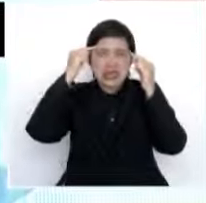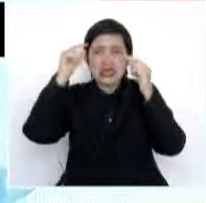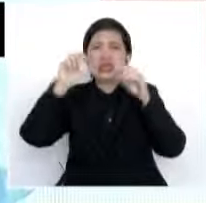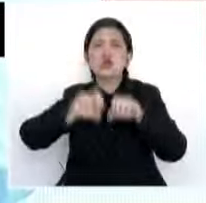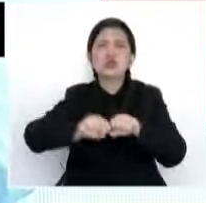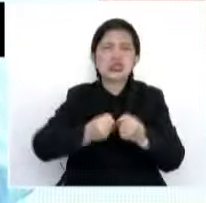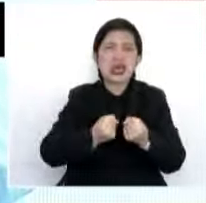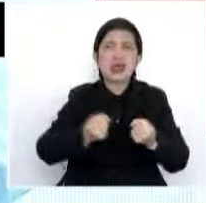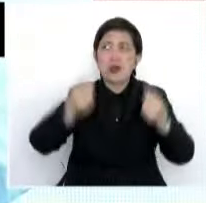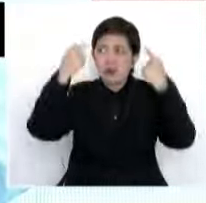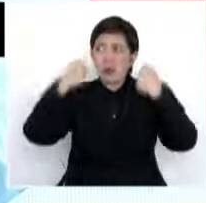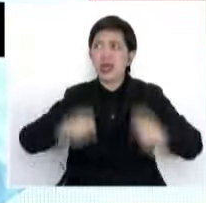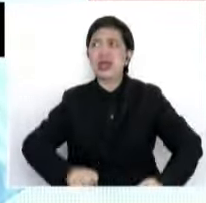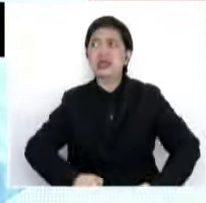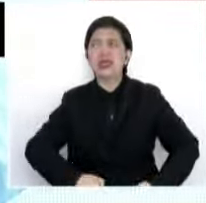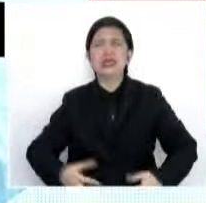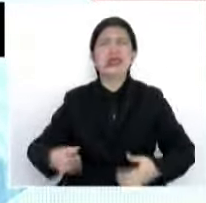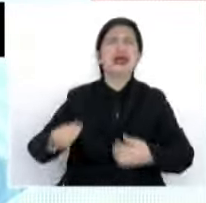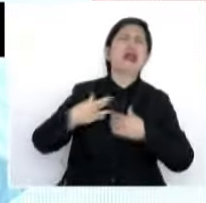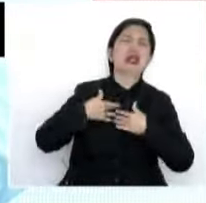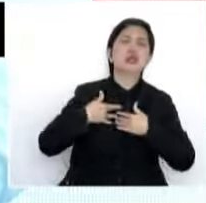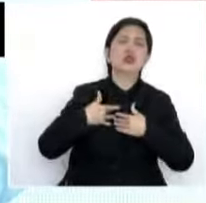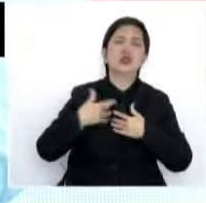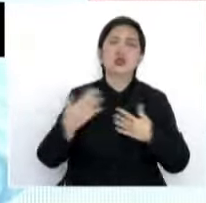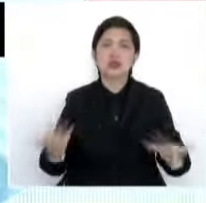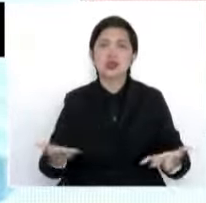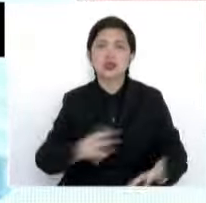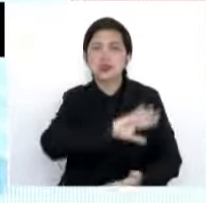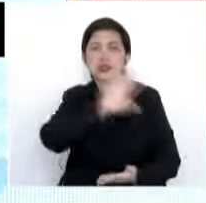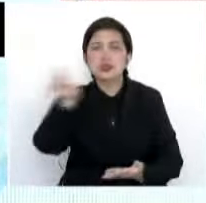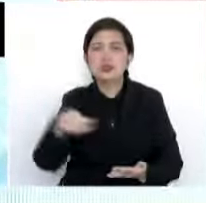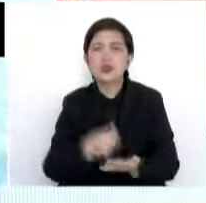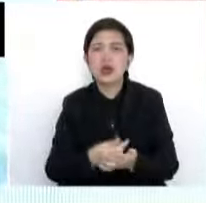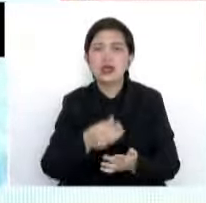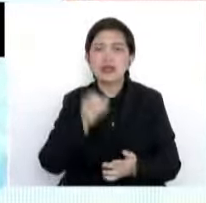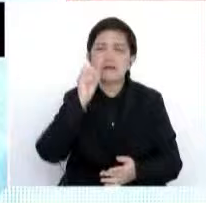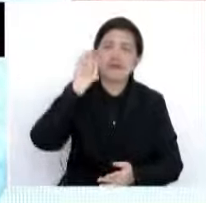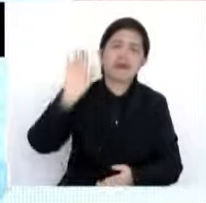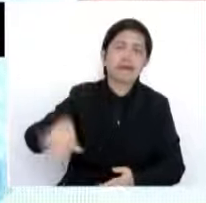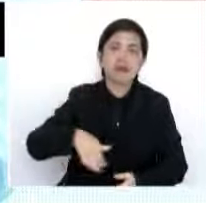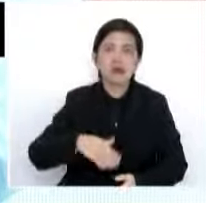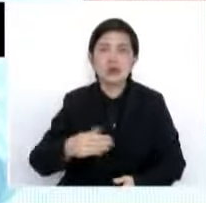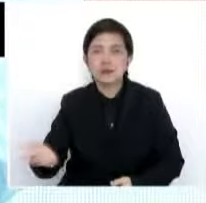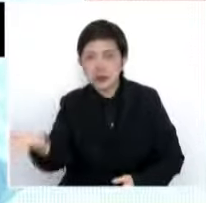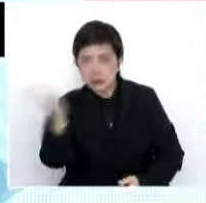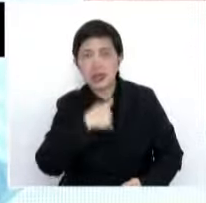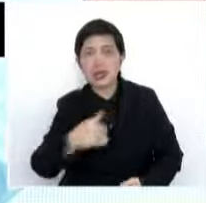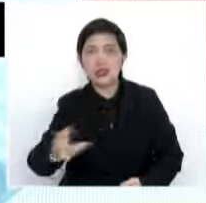badannya diracunin semua itu hanyalah Om kosong